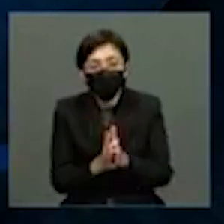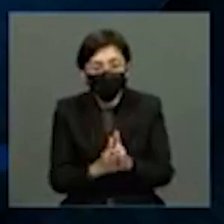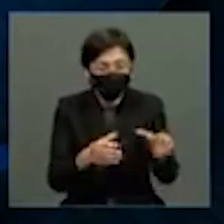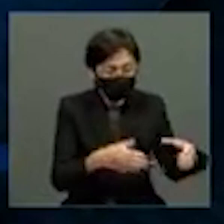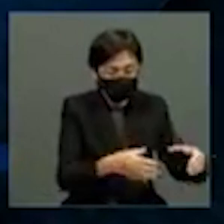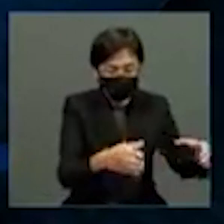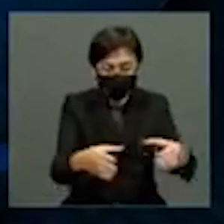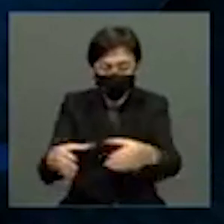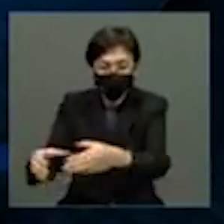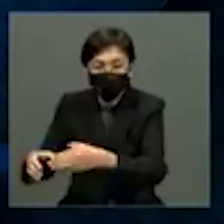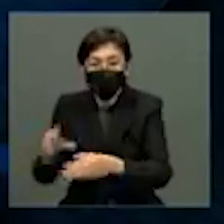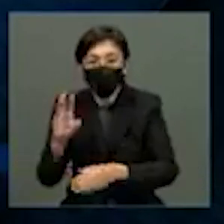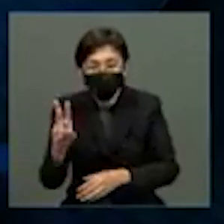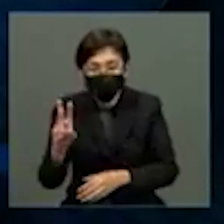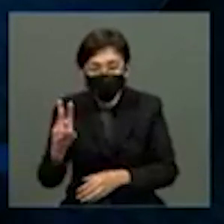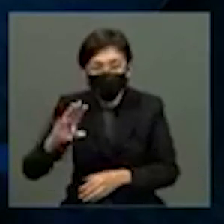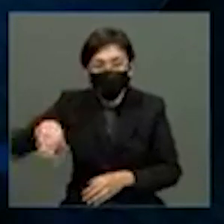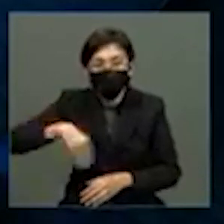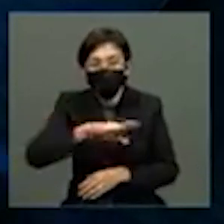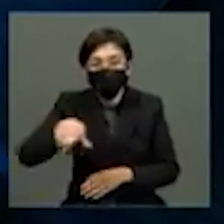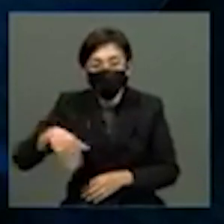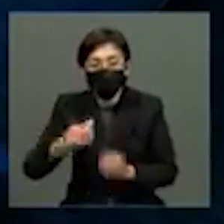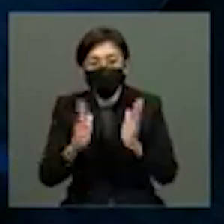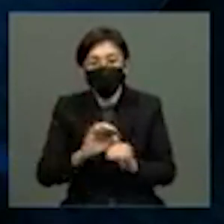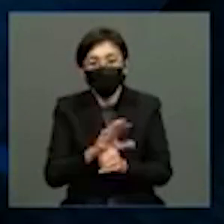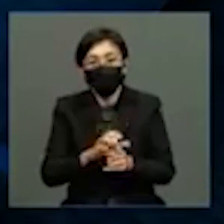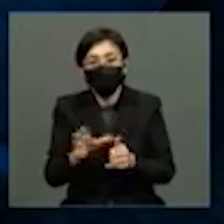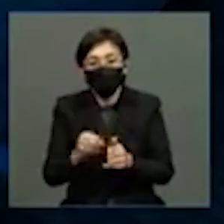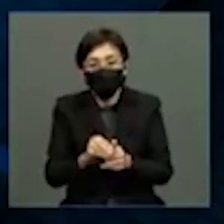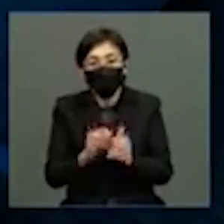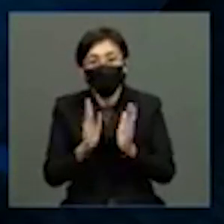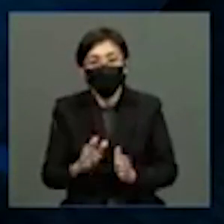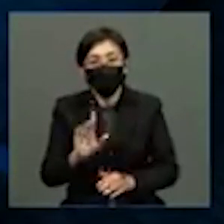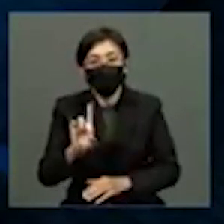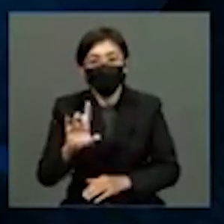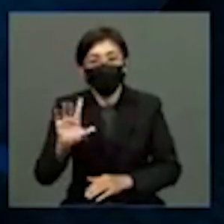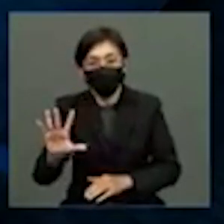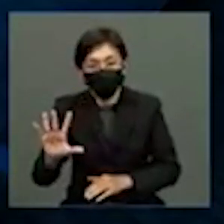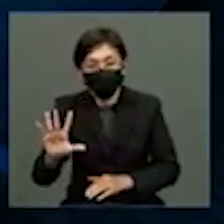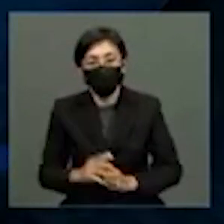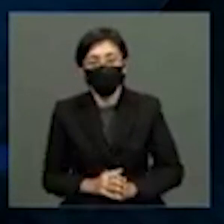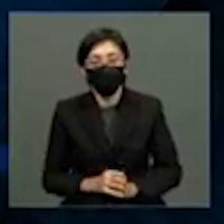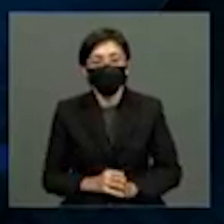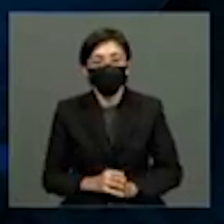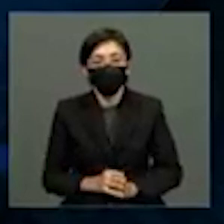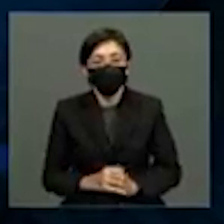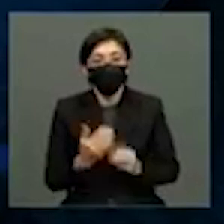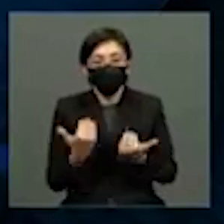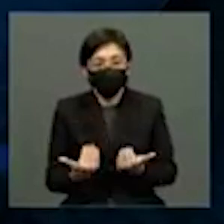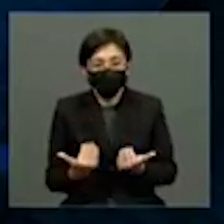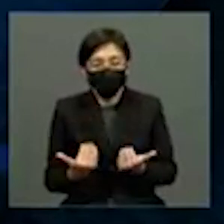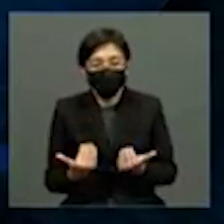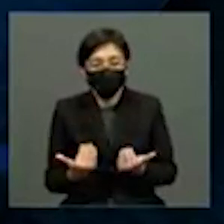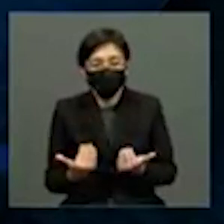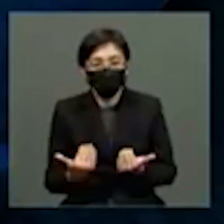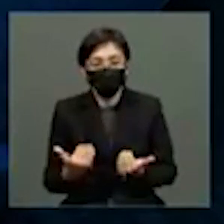อร์ใหญ่นี้รวมกันมาแล้ว105รายตอนนี้ทางเขตสุขภาพที่6ที่ดูแล